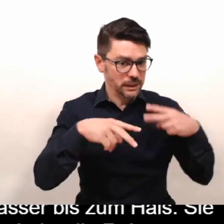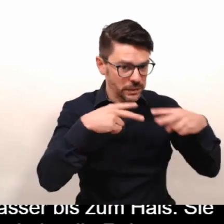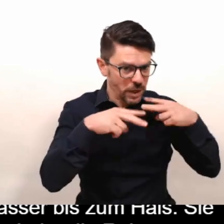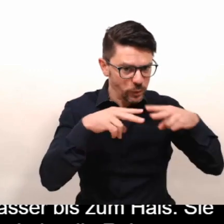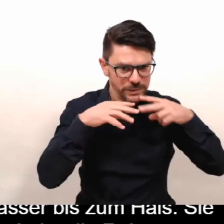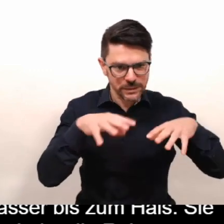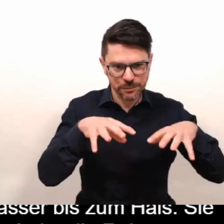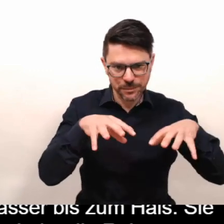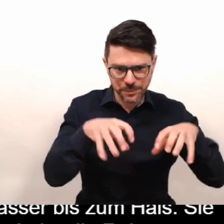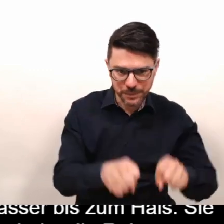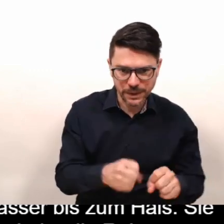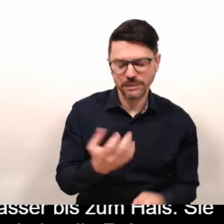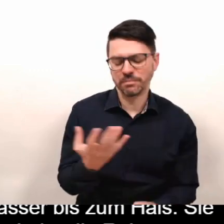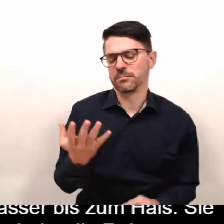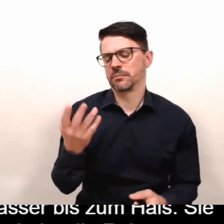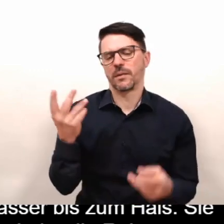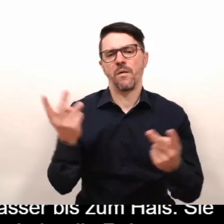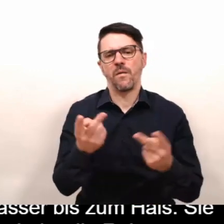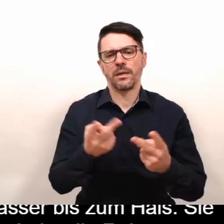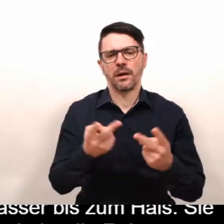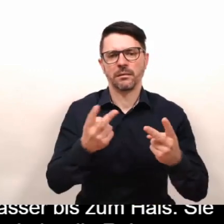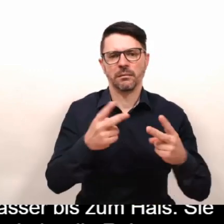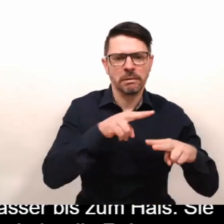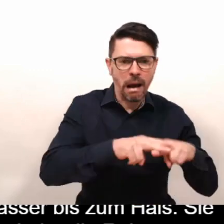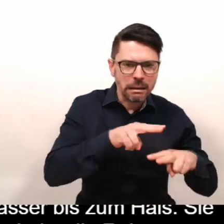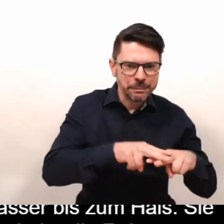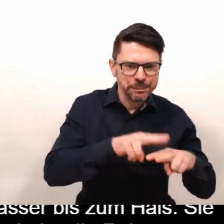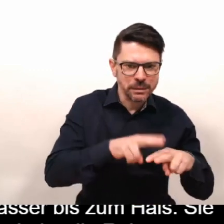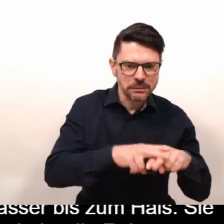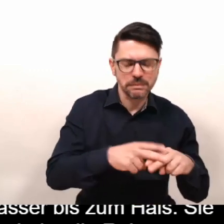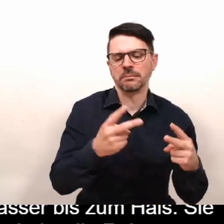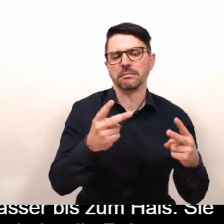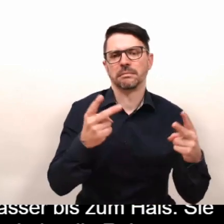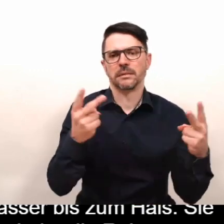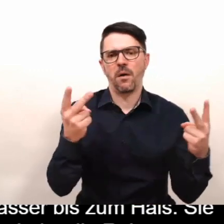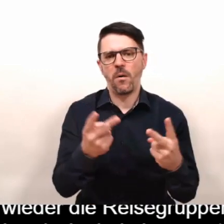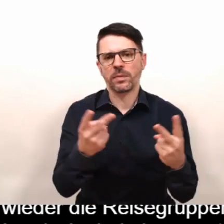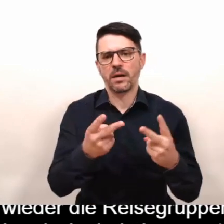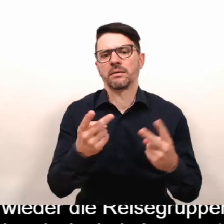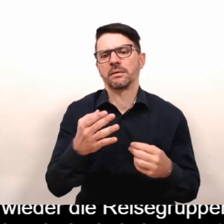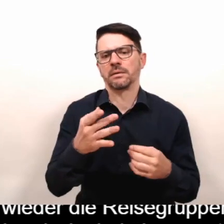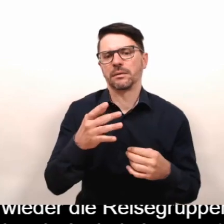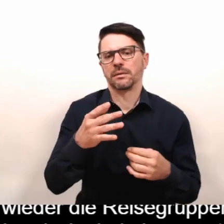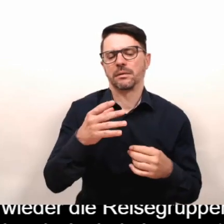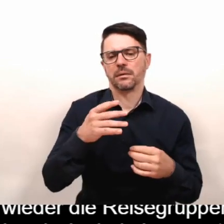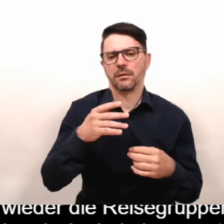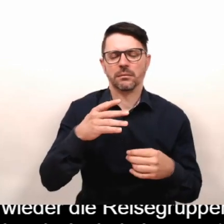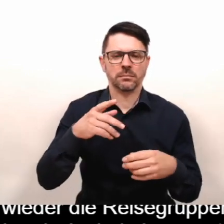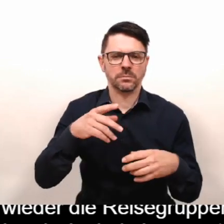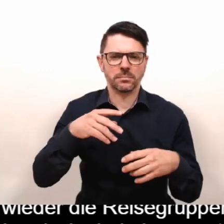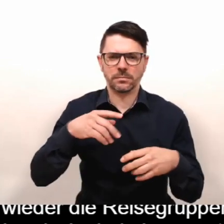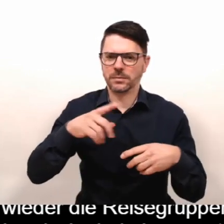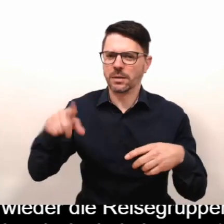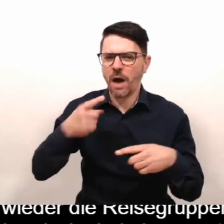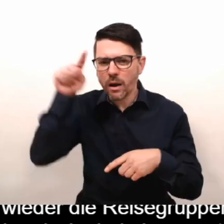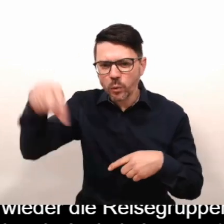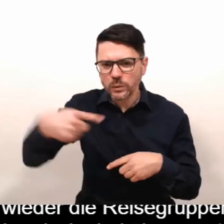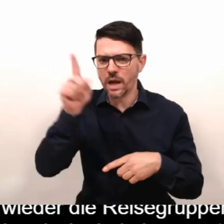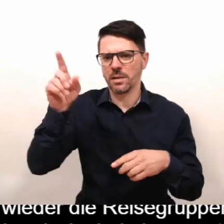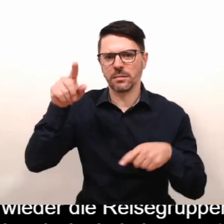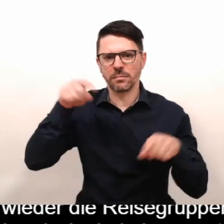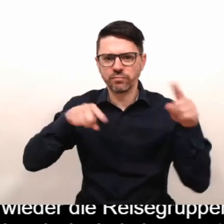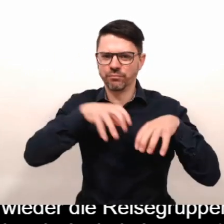Soforthilfeprogramm des Freistaats Bayern. Das Bundesprogramm läuft am Ende Mai aus, 31.